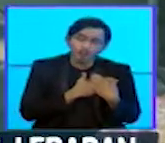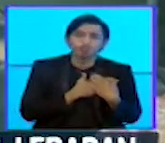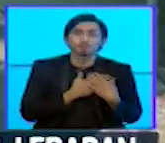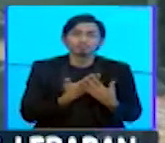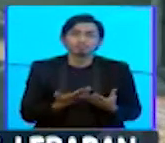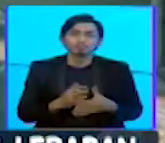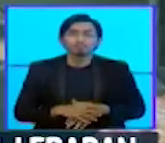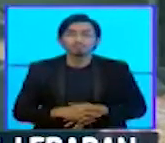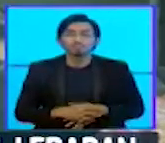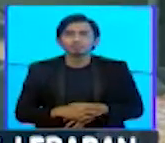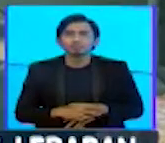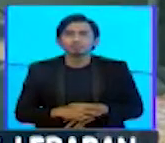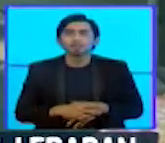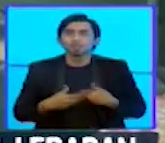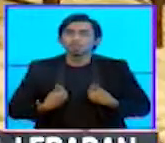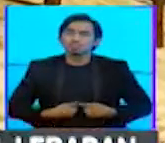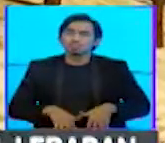kita sebagai